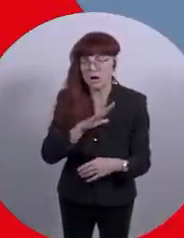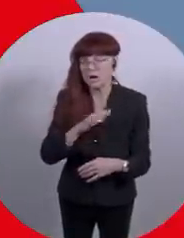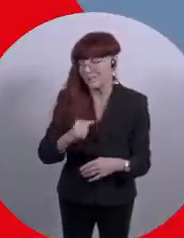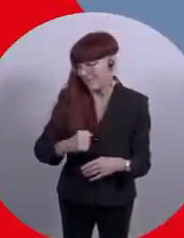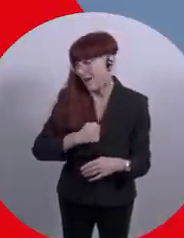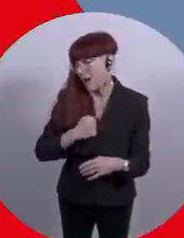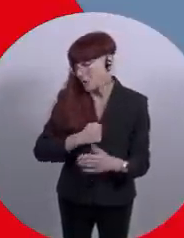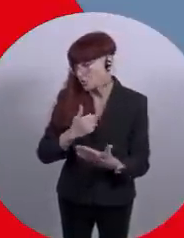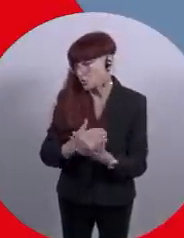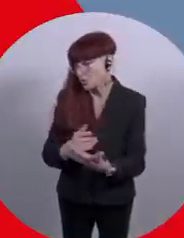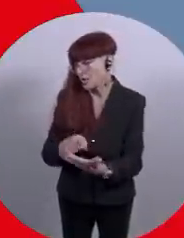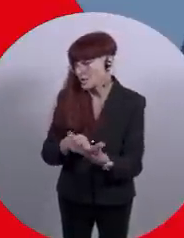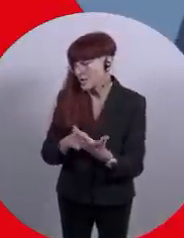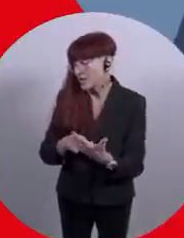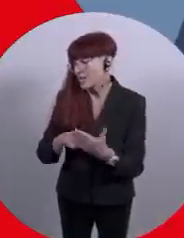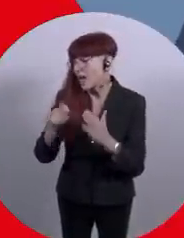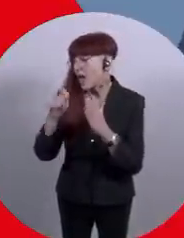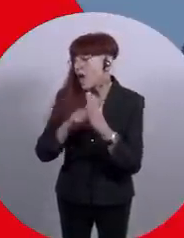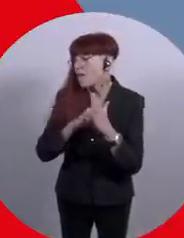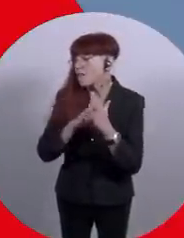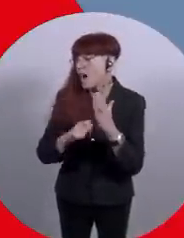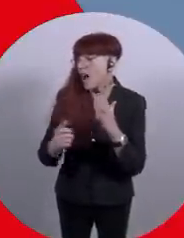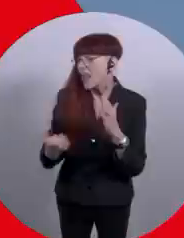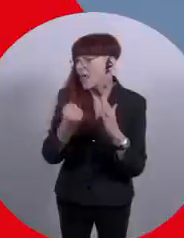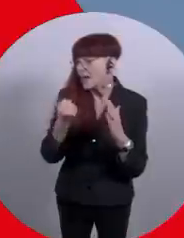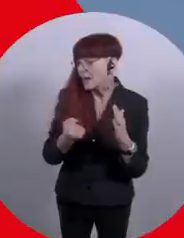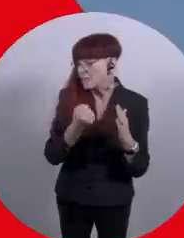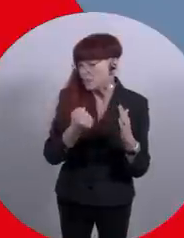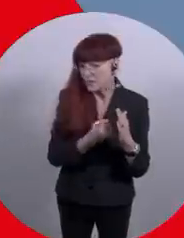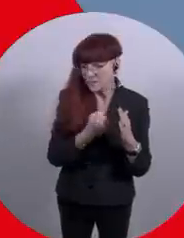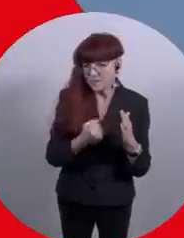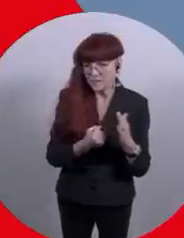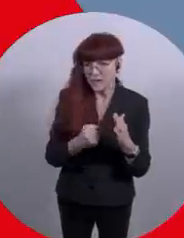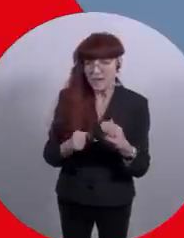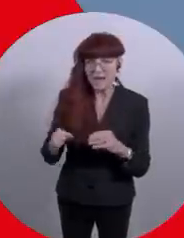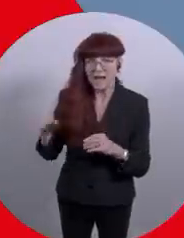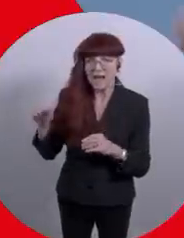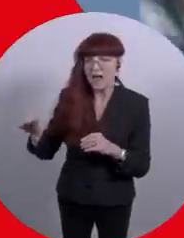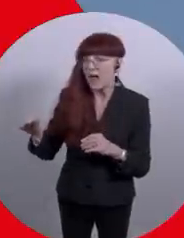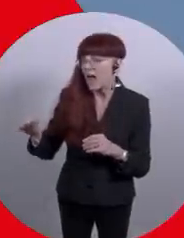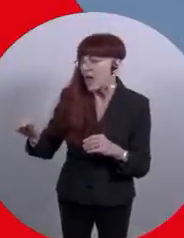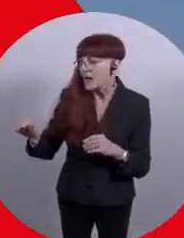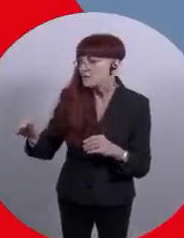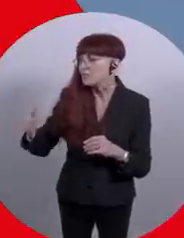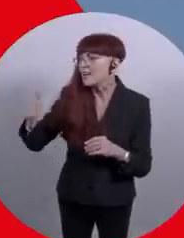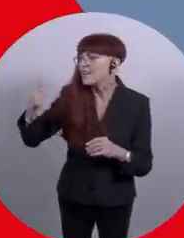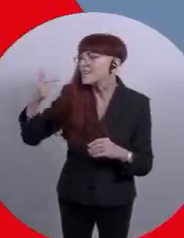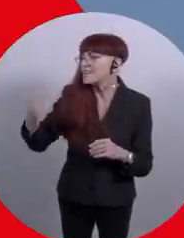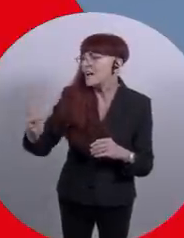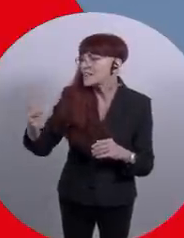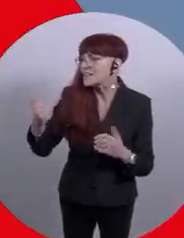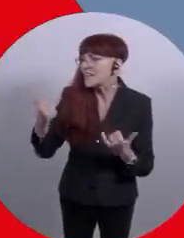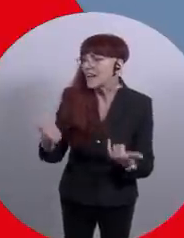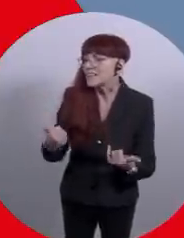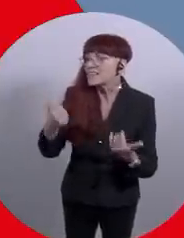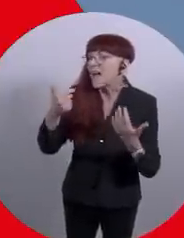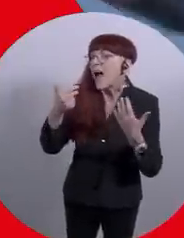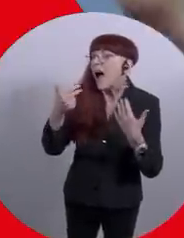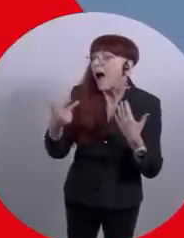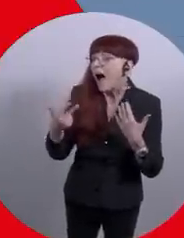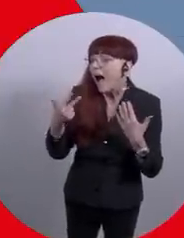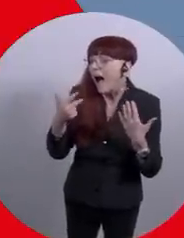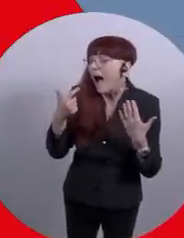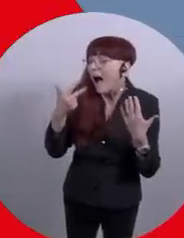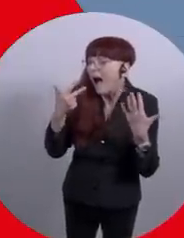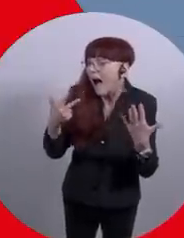nämlich die Wahlergebnisse in den letzten Jahren von 11 20 und dann 28% für die Kappe